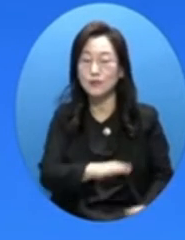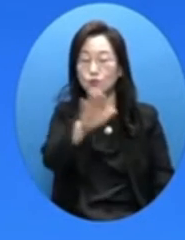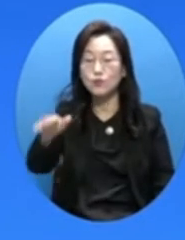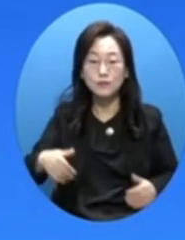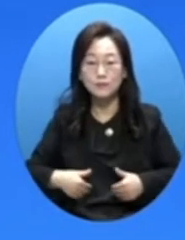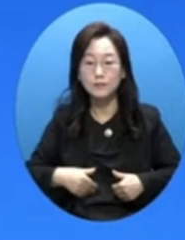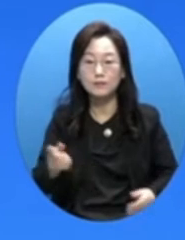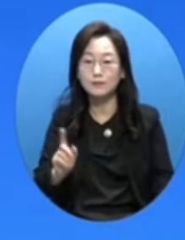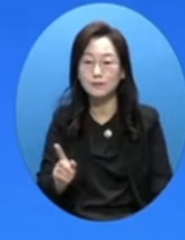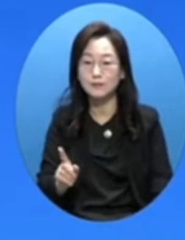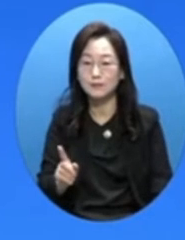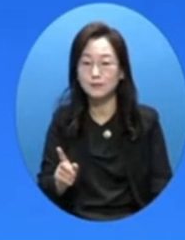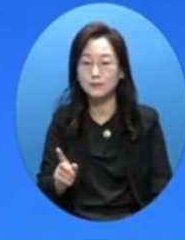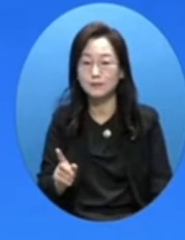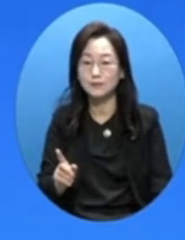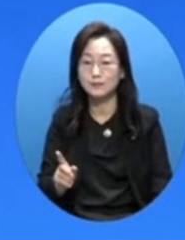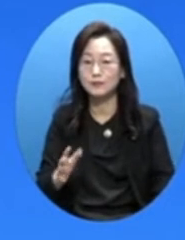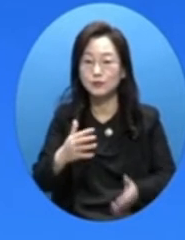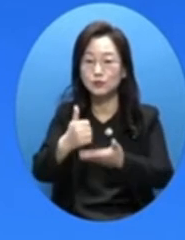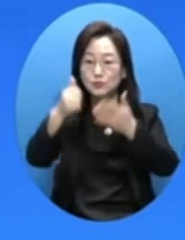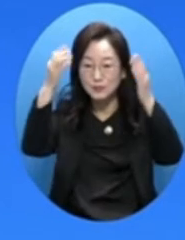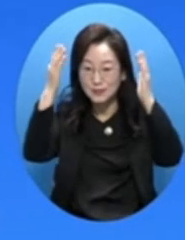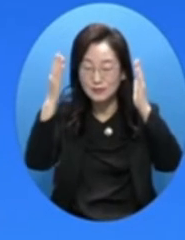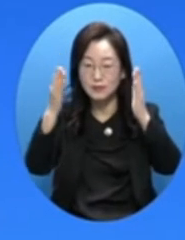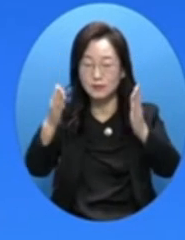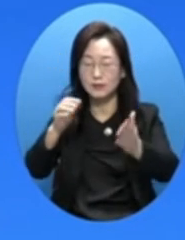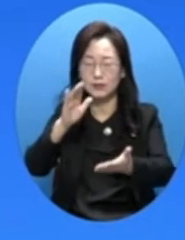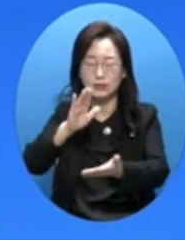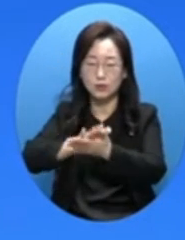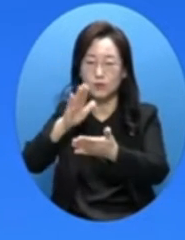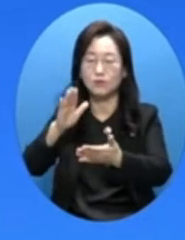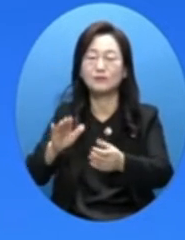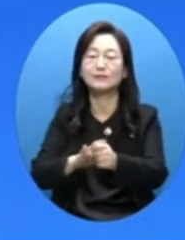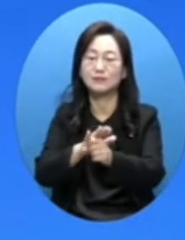것은 주님을 향한 뜨거운 사랑,